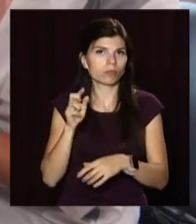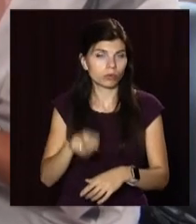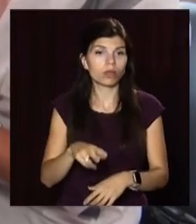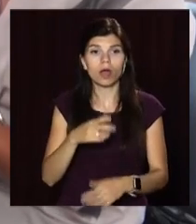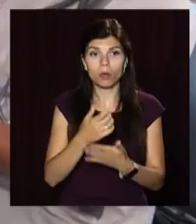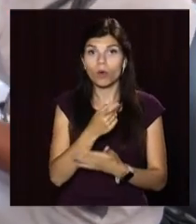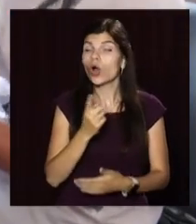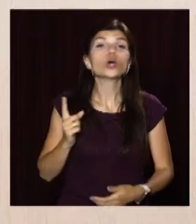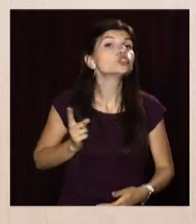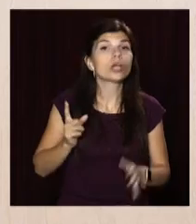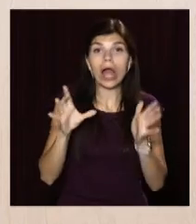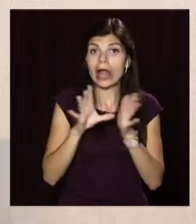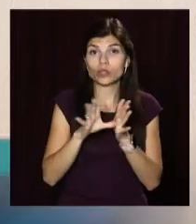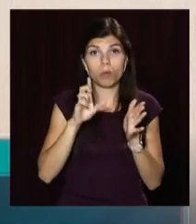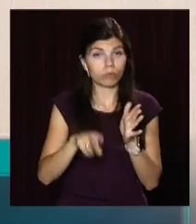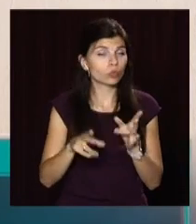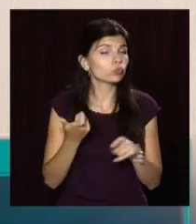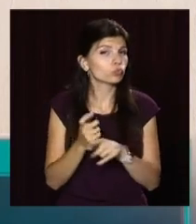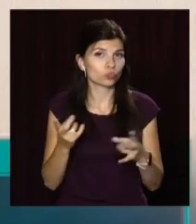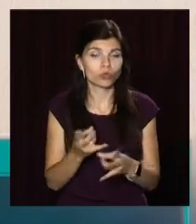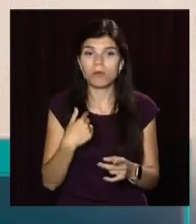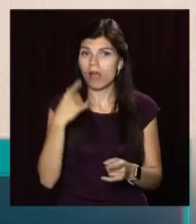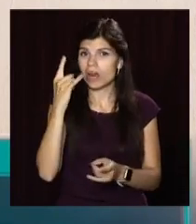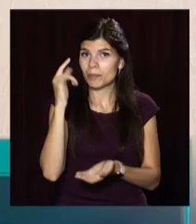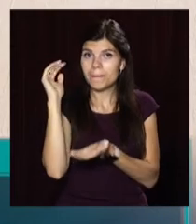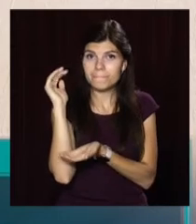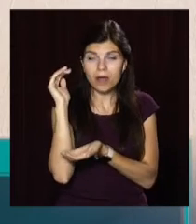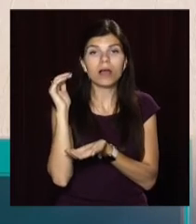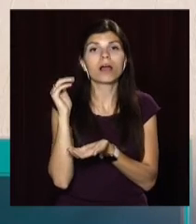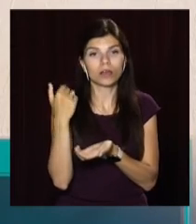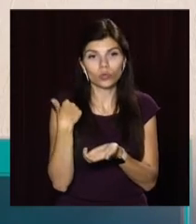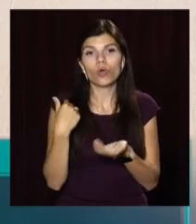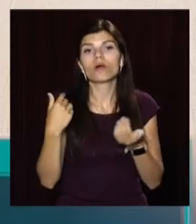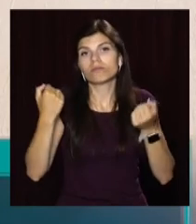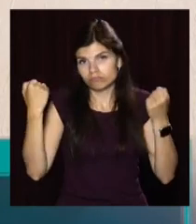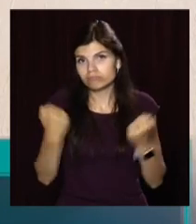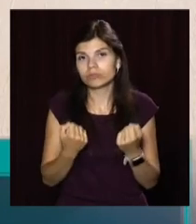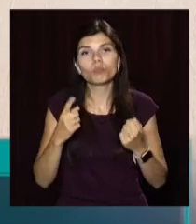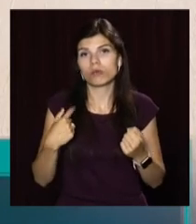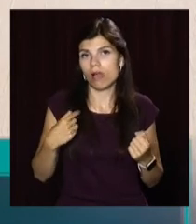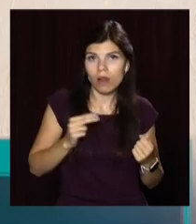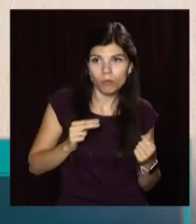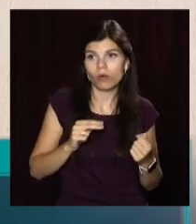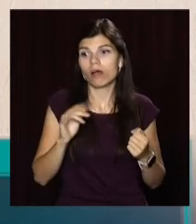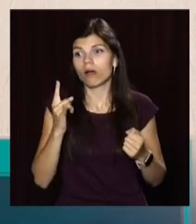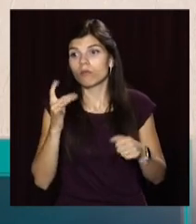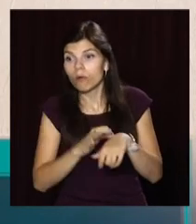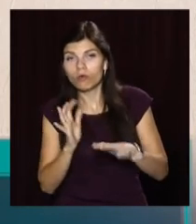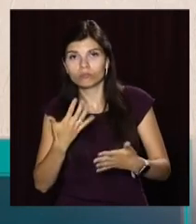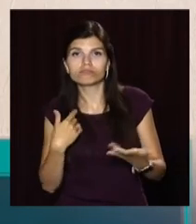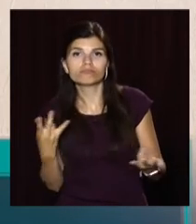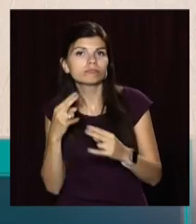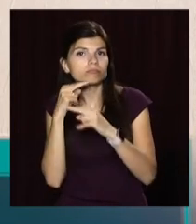чекає з нетерпінням. Ну, от у мене як маленький ребенок, тому мені приходиться брати, так як, ну, я працюю.